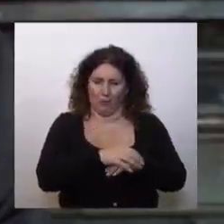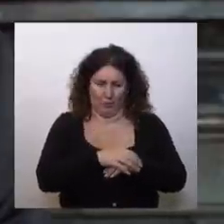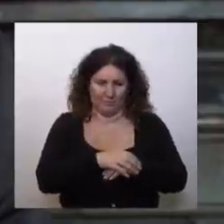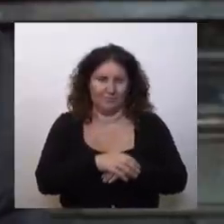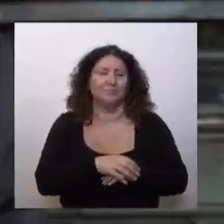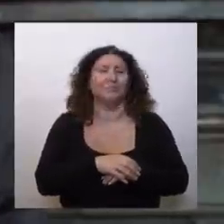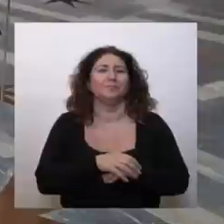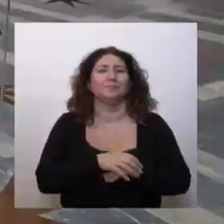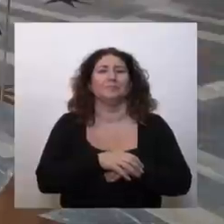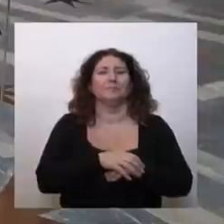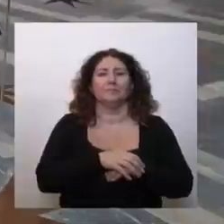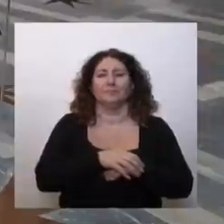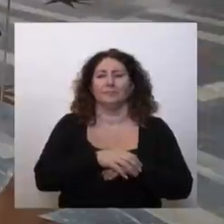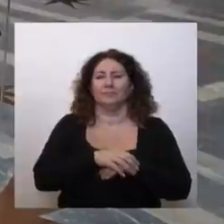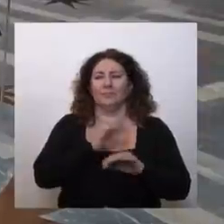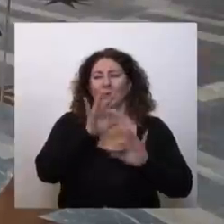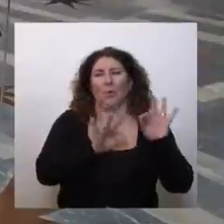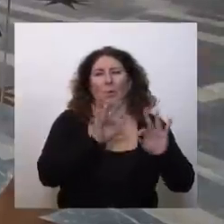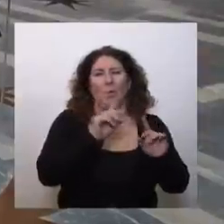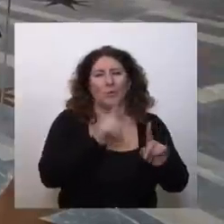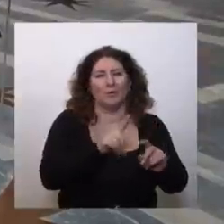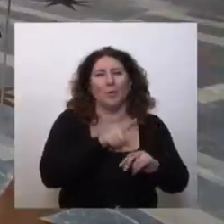parola.